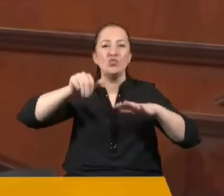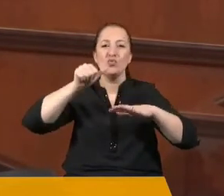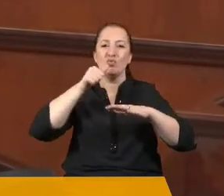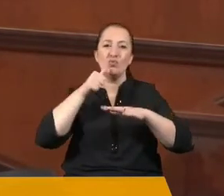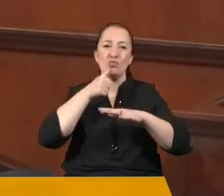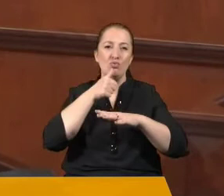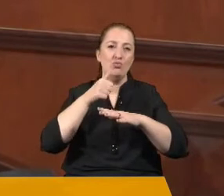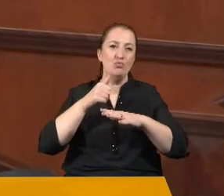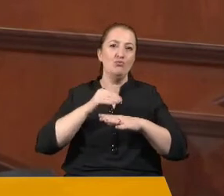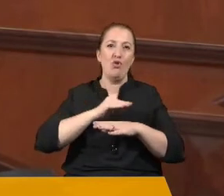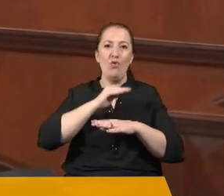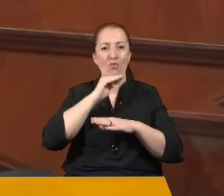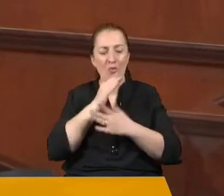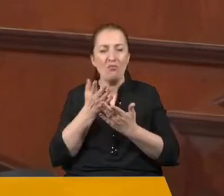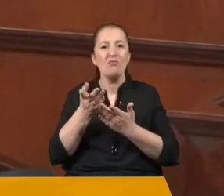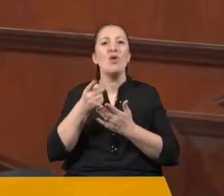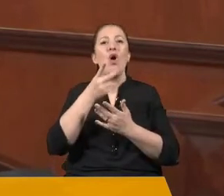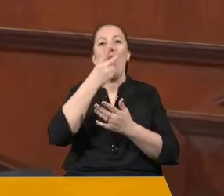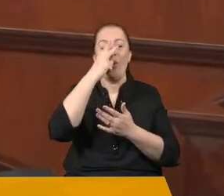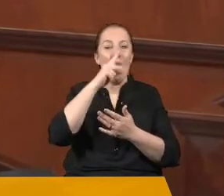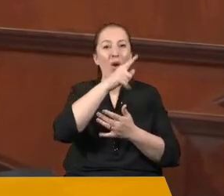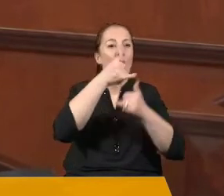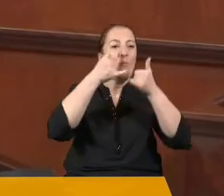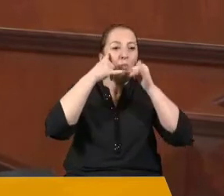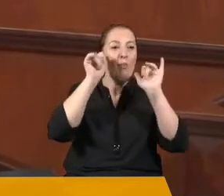suyla köylünün ineğini suladığı,